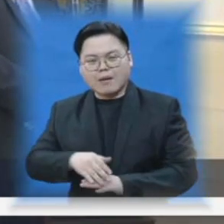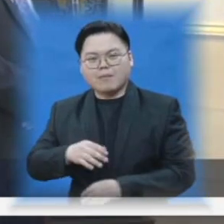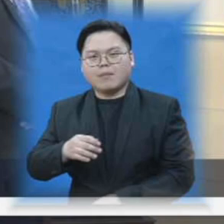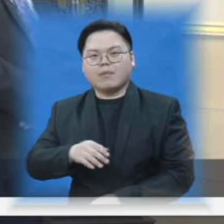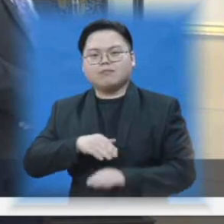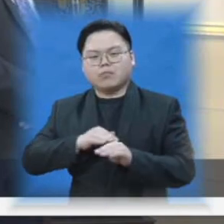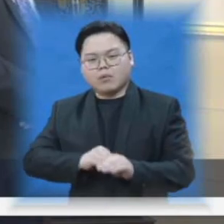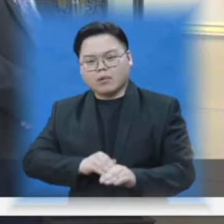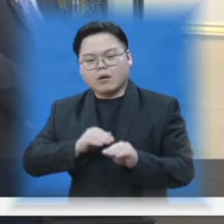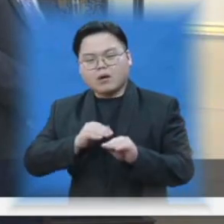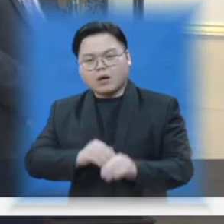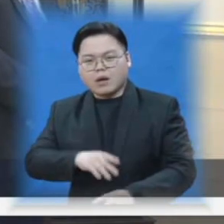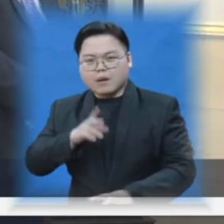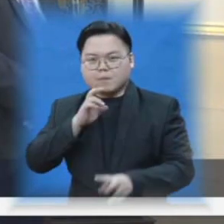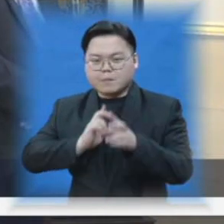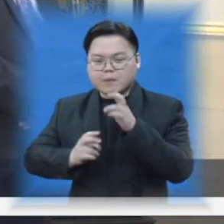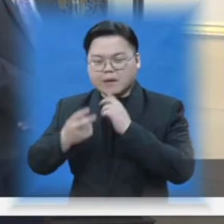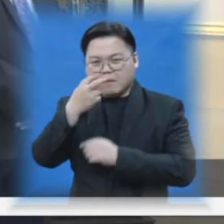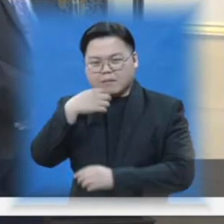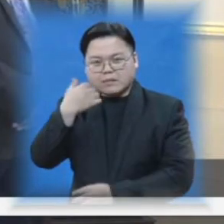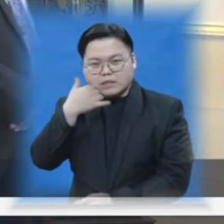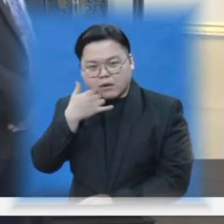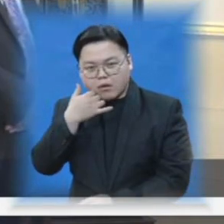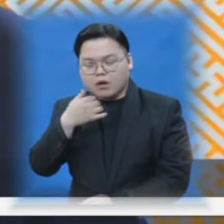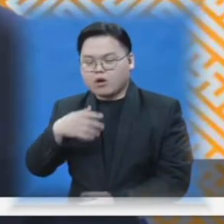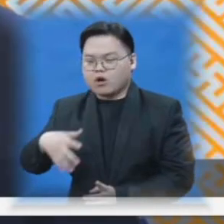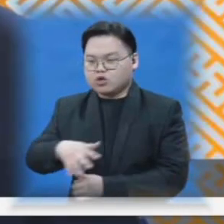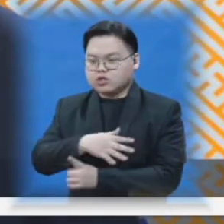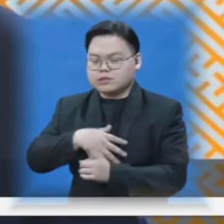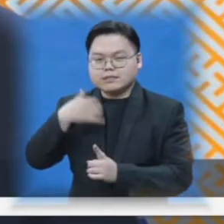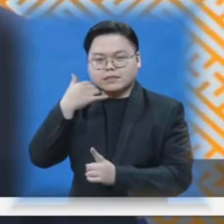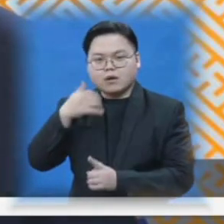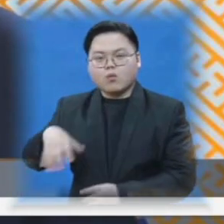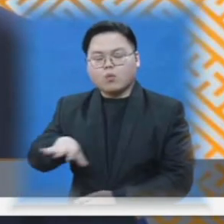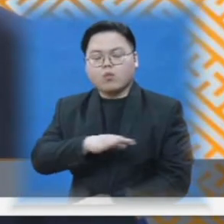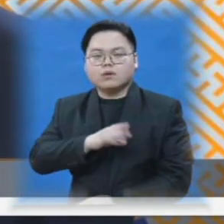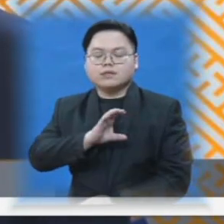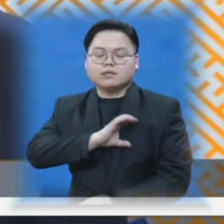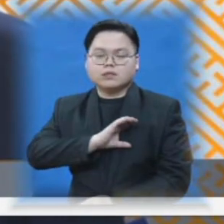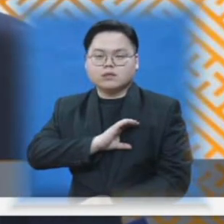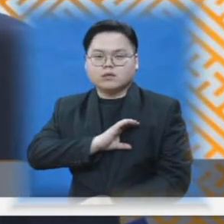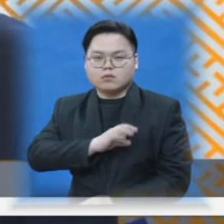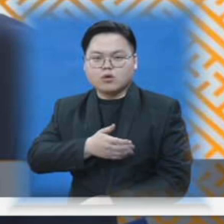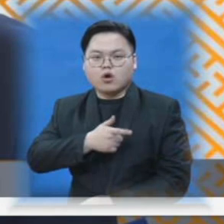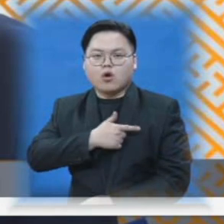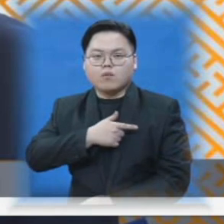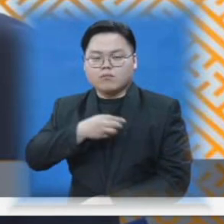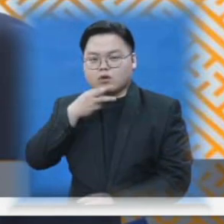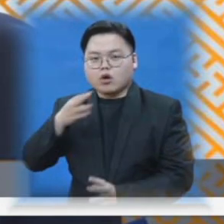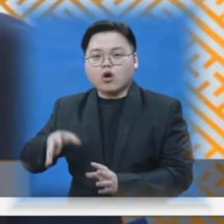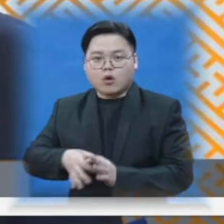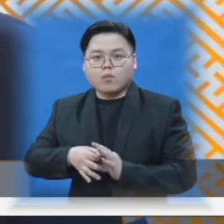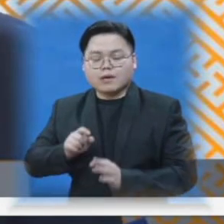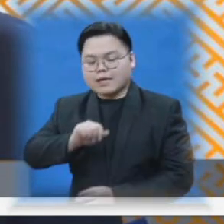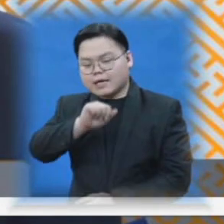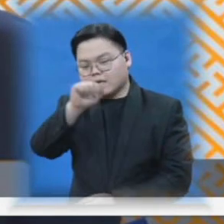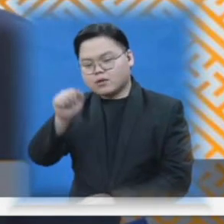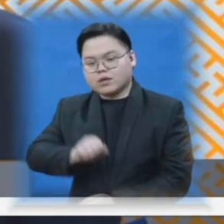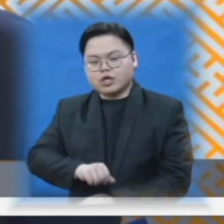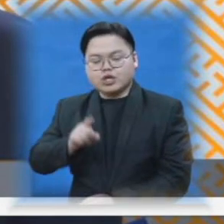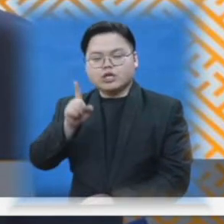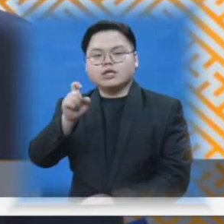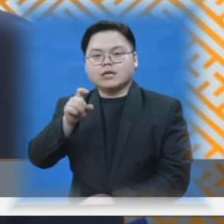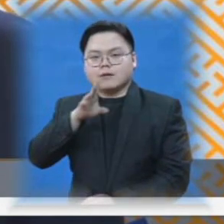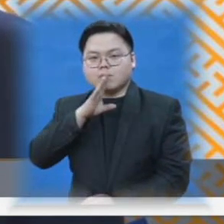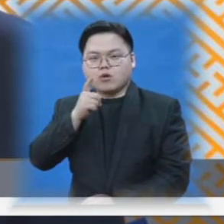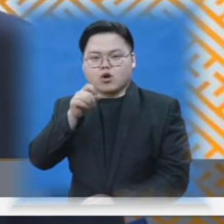байдал гэх мэтлийн зүйл нь шууд хөдлөмөр хэлж байгаа хүмүүсээс ирж байгаа санал хомдлоод дийлийнх нь бас байгаа. Тэгэхээр бид нар яг энэ асуудлыг бол одоо зөвхөн